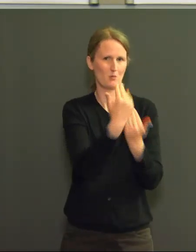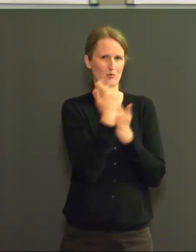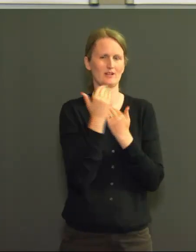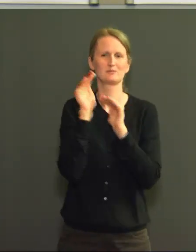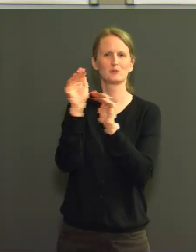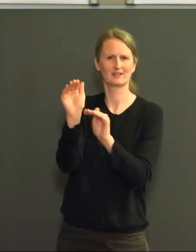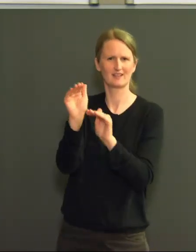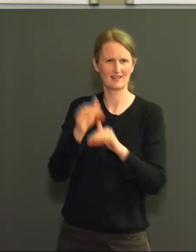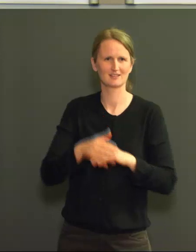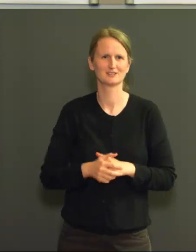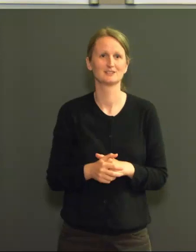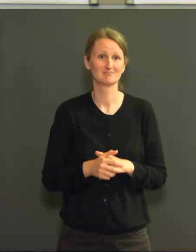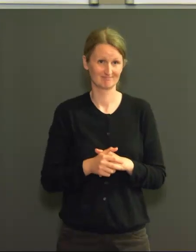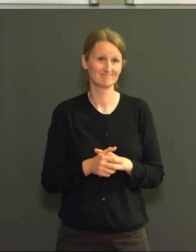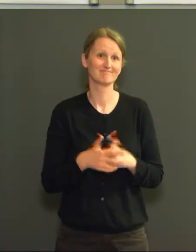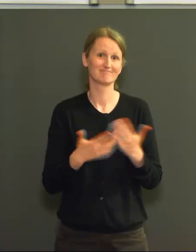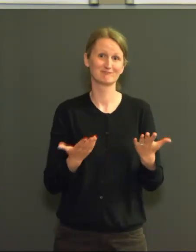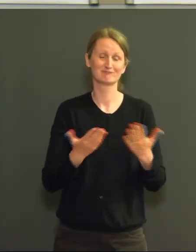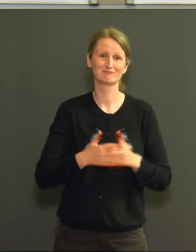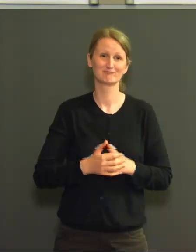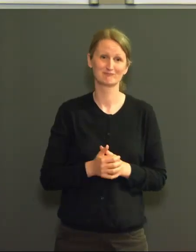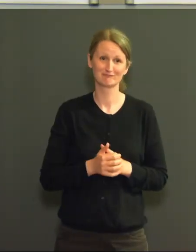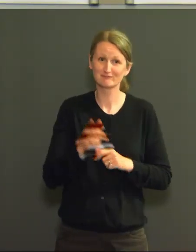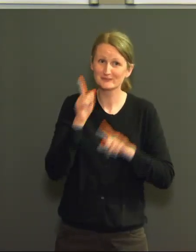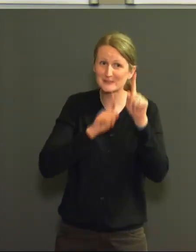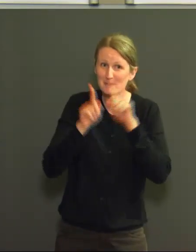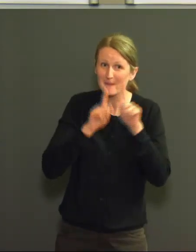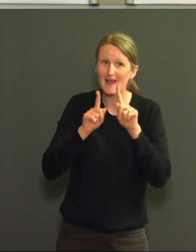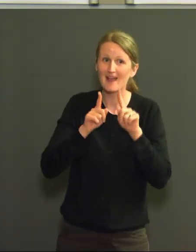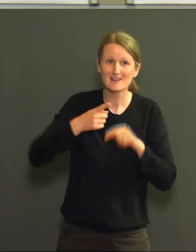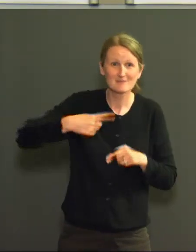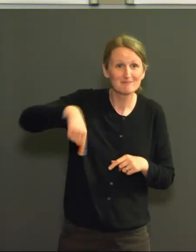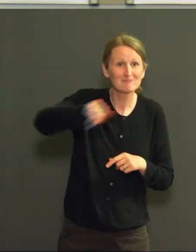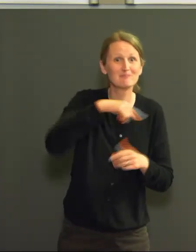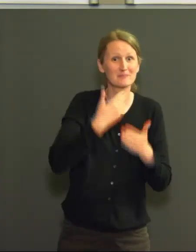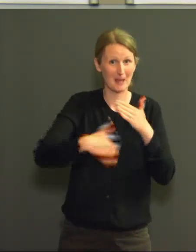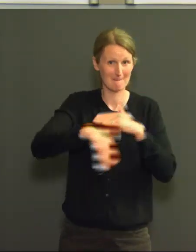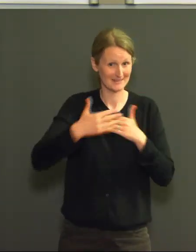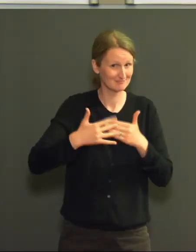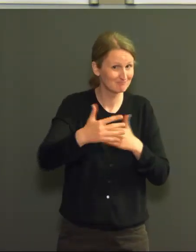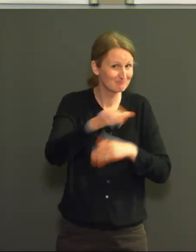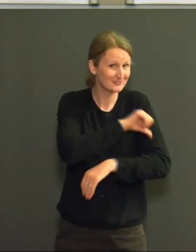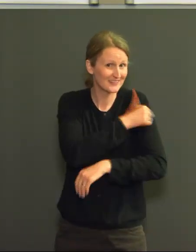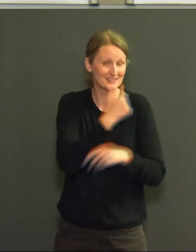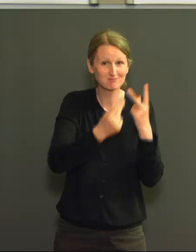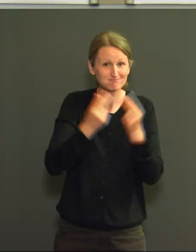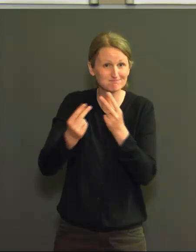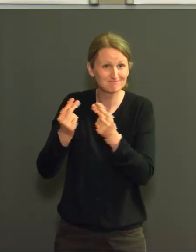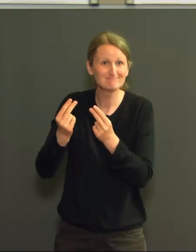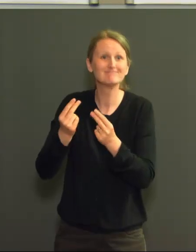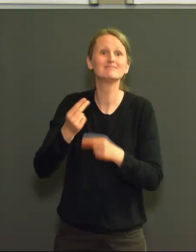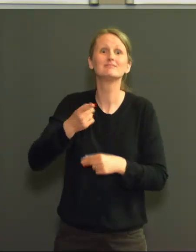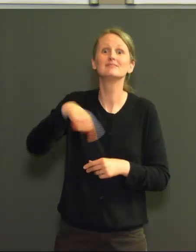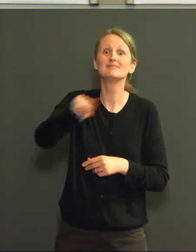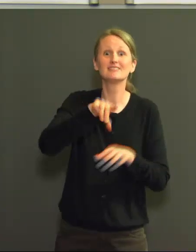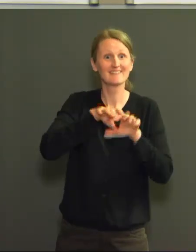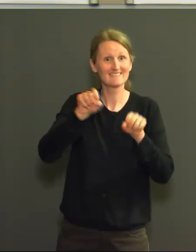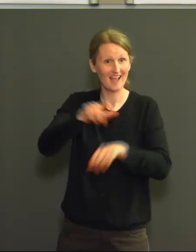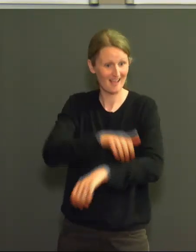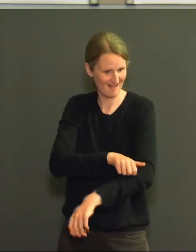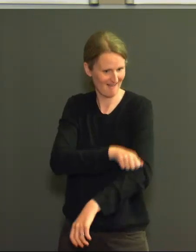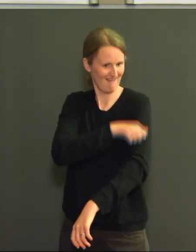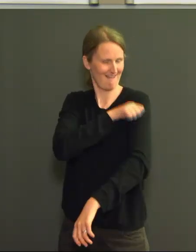à tous une bonne vaccination. Après avoir retroussé votre manche, n'hésitez pas à lever un verre